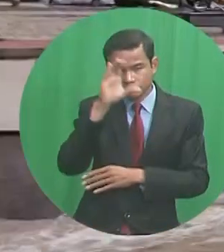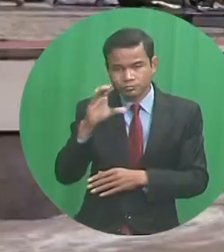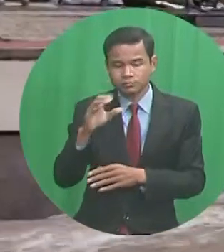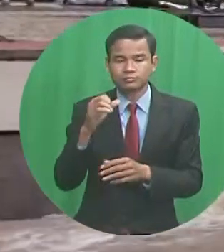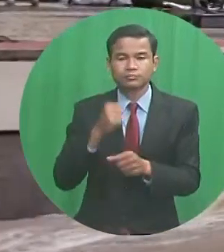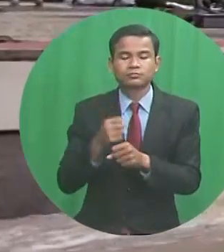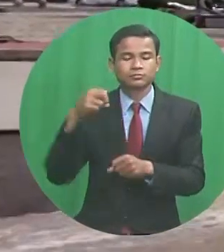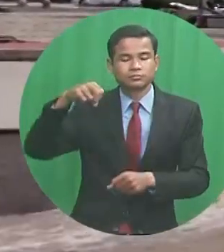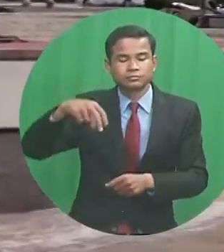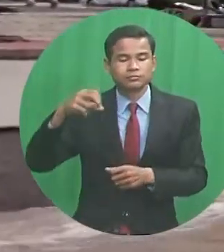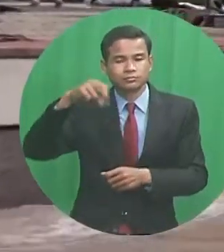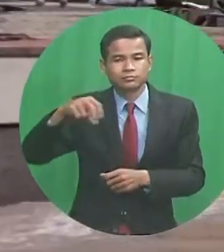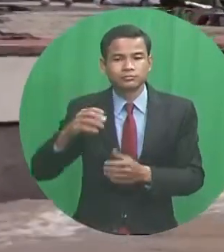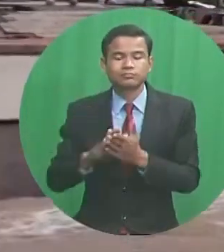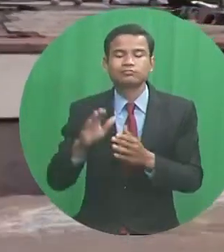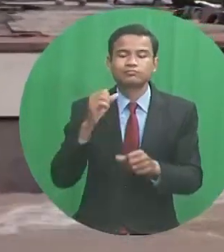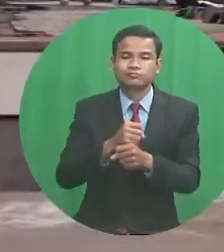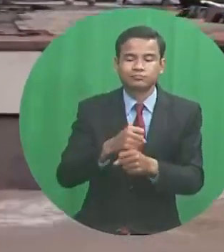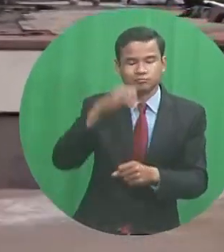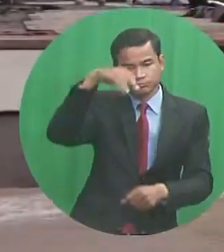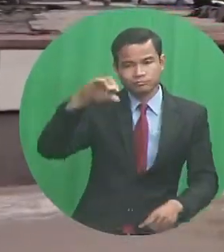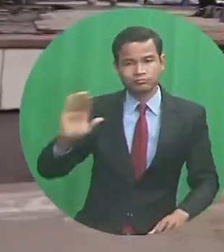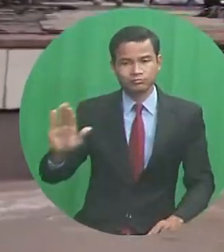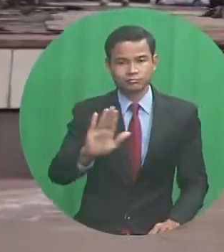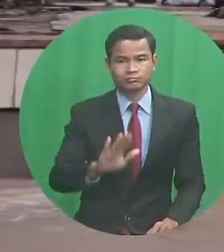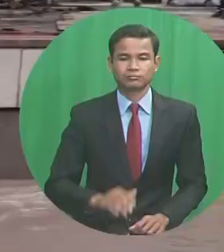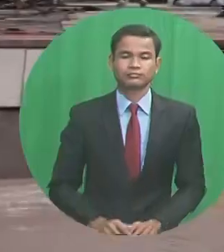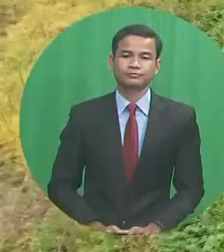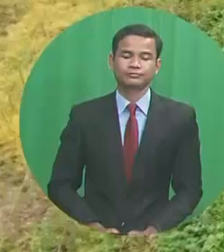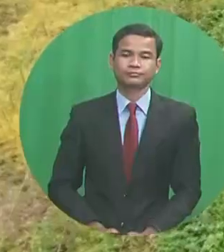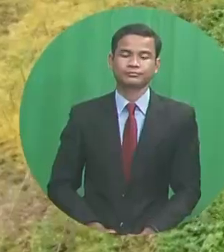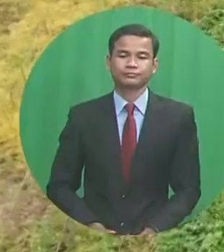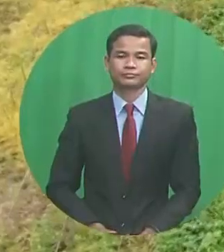បំពេញតម្រូវការប្រចាំថ្ងៃរបស់ពួកគេថែមទៀតផង